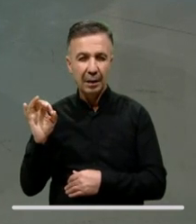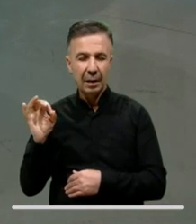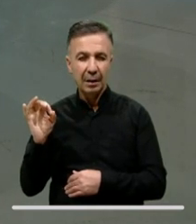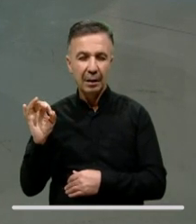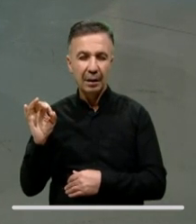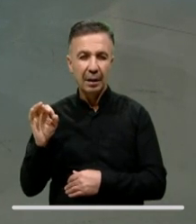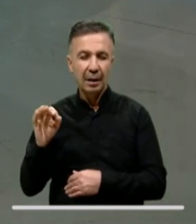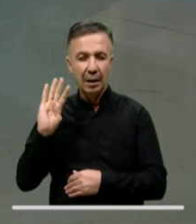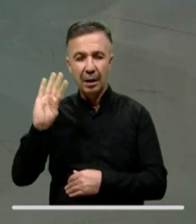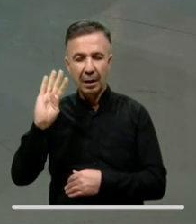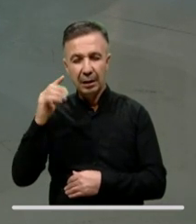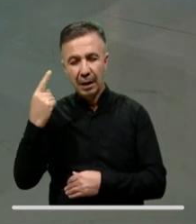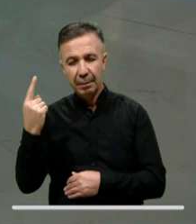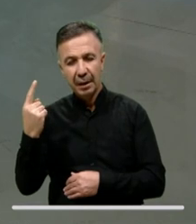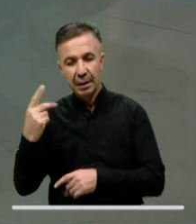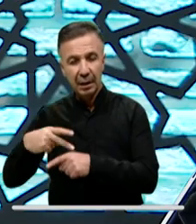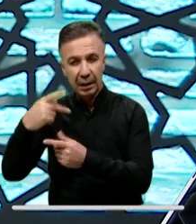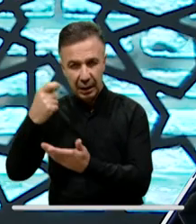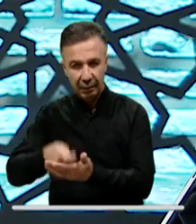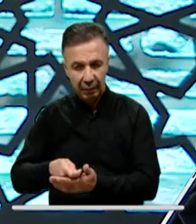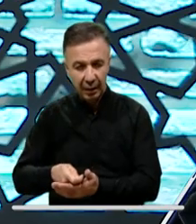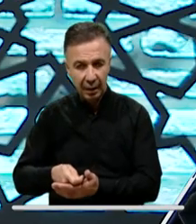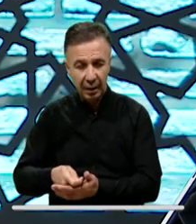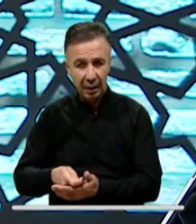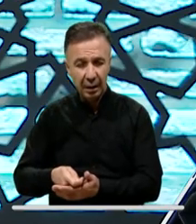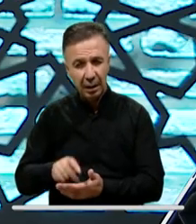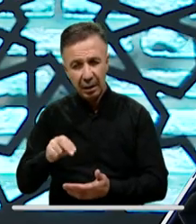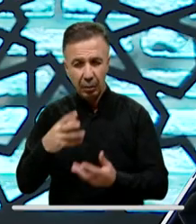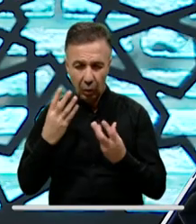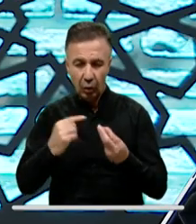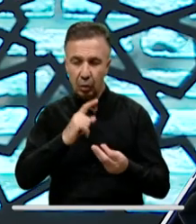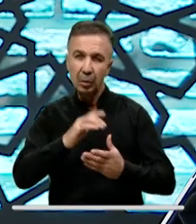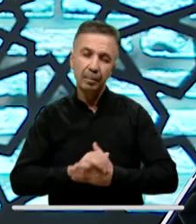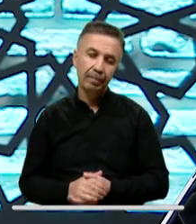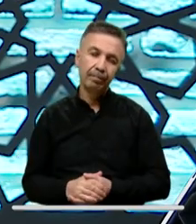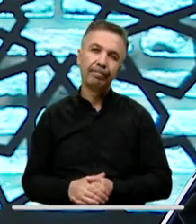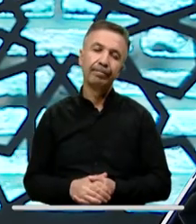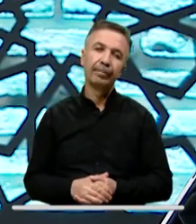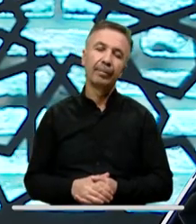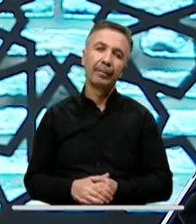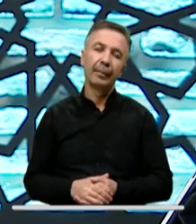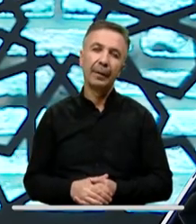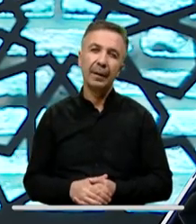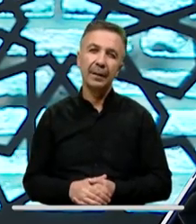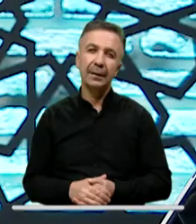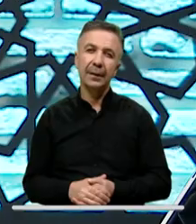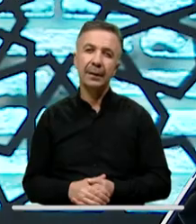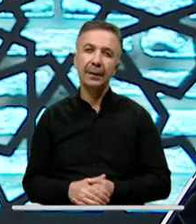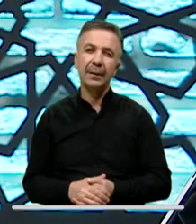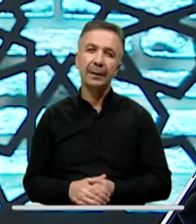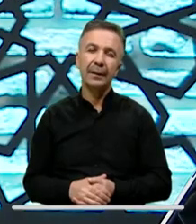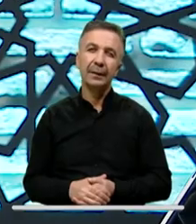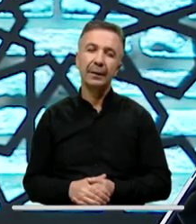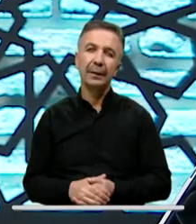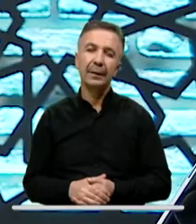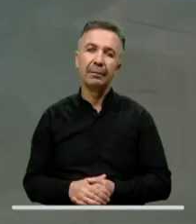toplanıp da gerekli yerlere ulaştırılması mı? Peki, soralım İsmail Bey, bakalım hocam ne diyecek. Eskişehir'e selam ediyoruz, hayırlı akşamlarınız olsun.